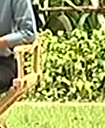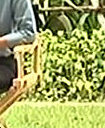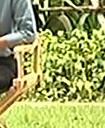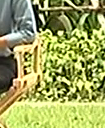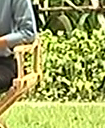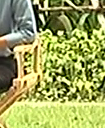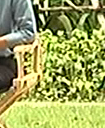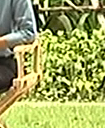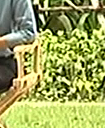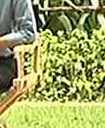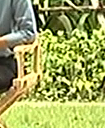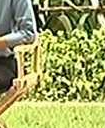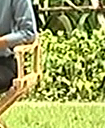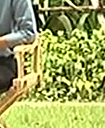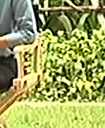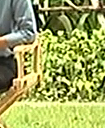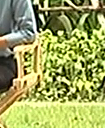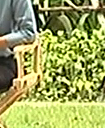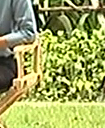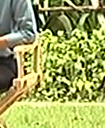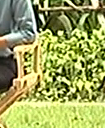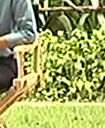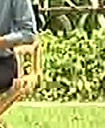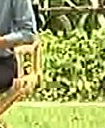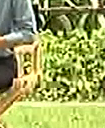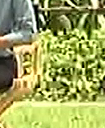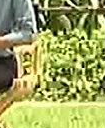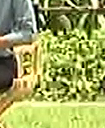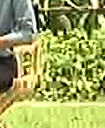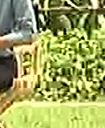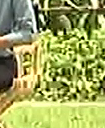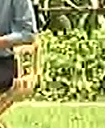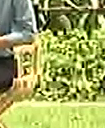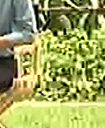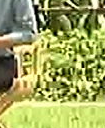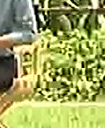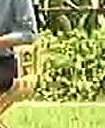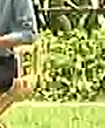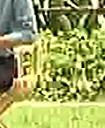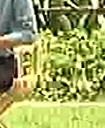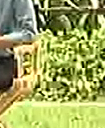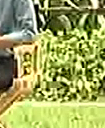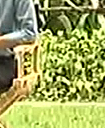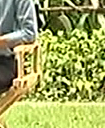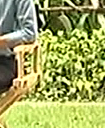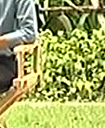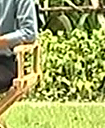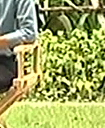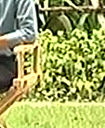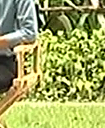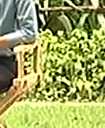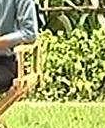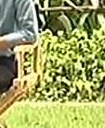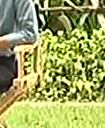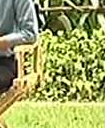อะไรถึงแนวทางการปลองดองที่คนทั้งประเทศกำลังมองหากันอยู่ค่ะทั้งหมดนี้คือเสียงประชาชนเปลี่ยนประเทศไทยในสัปดาห์นี้นะ